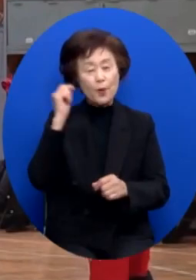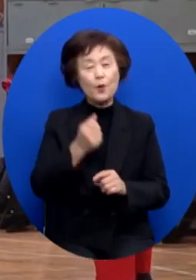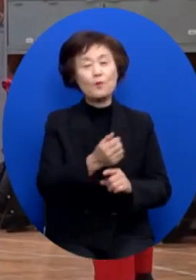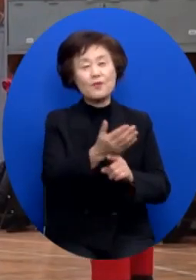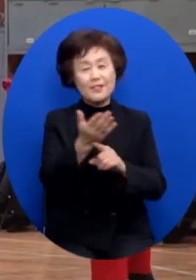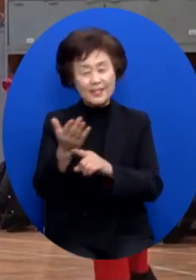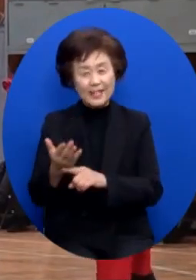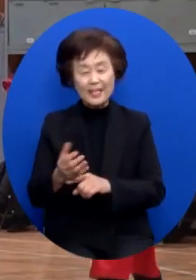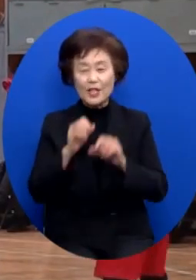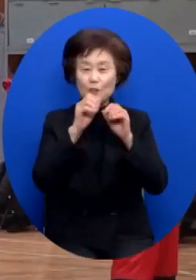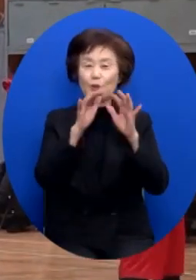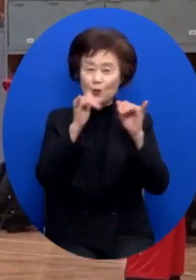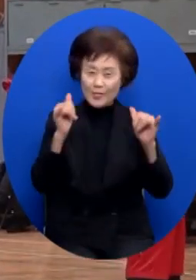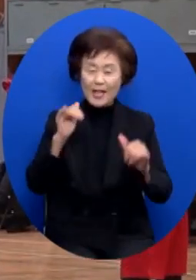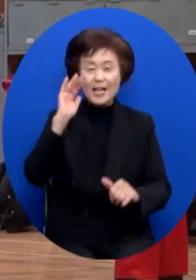뉴스 최대진니다